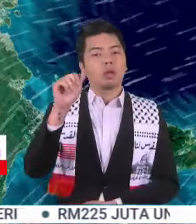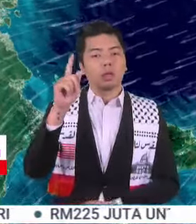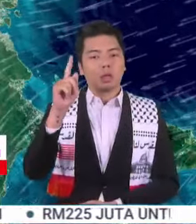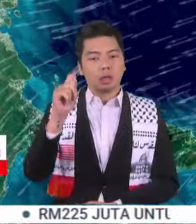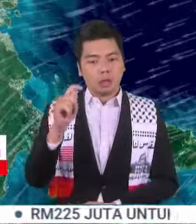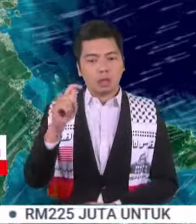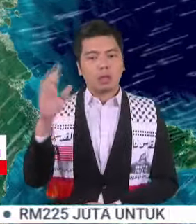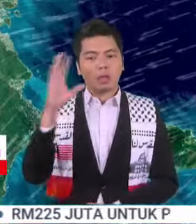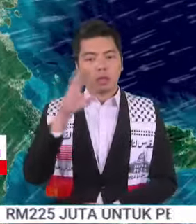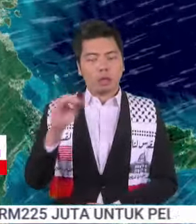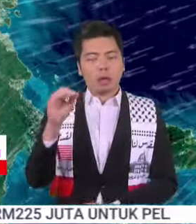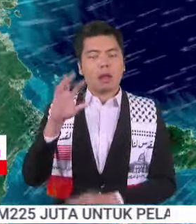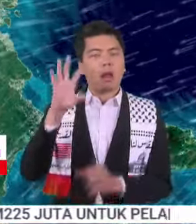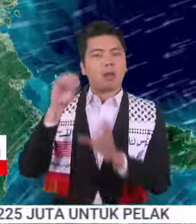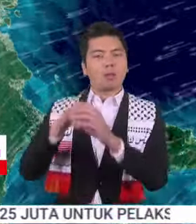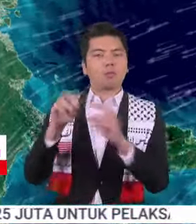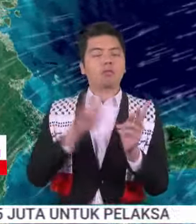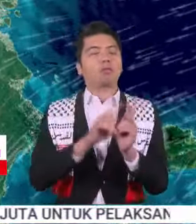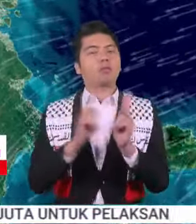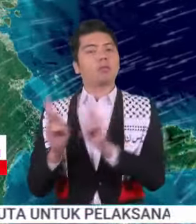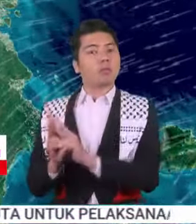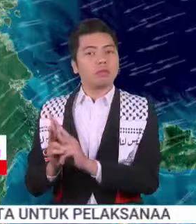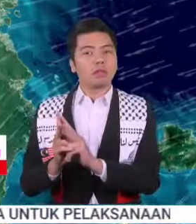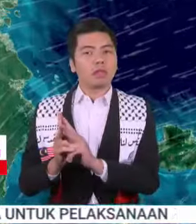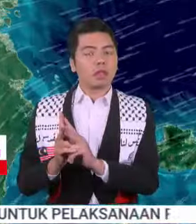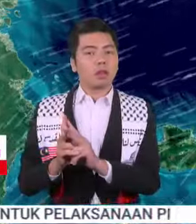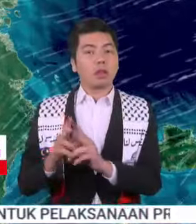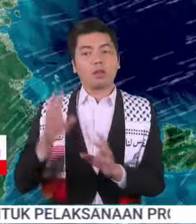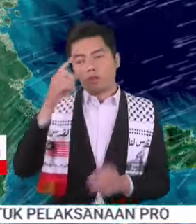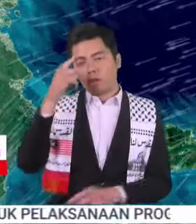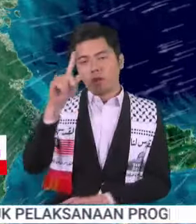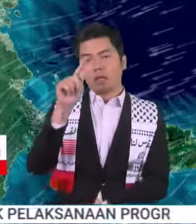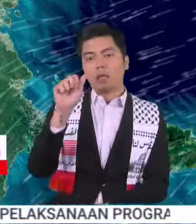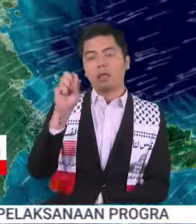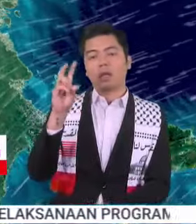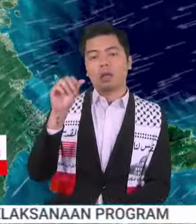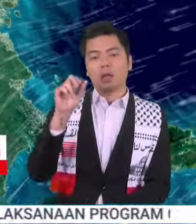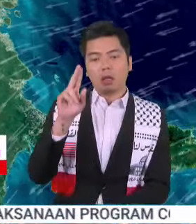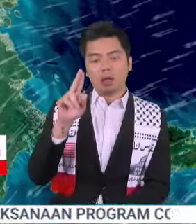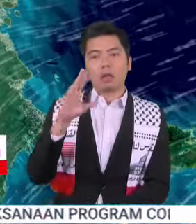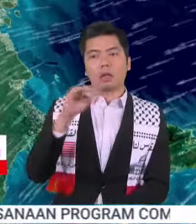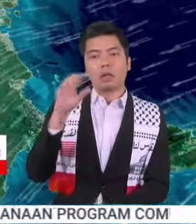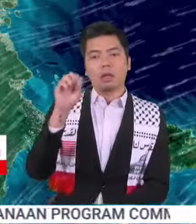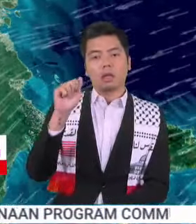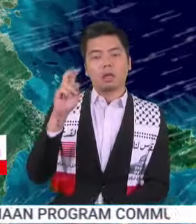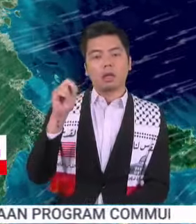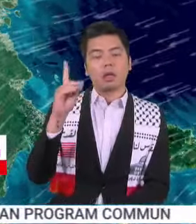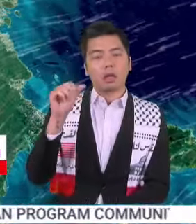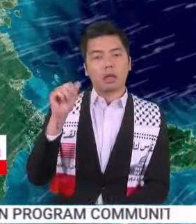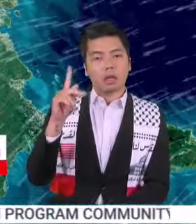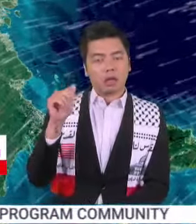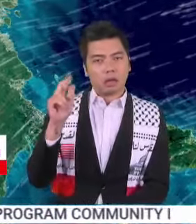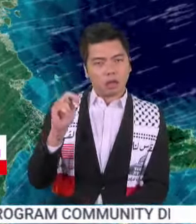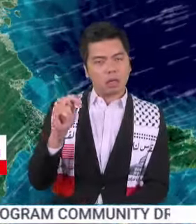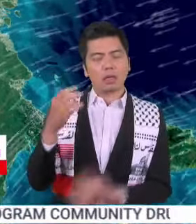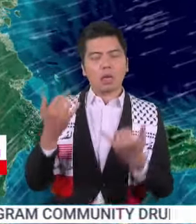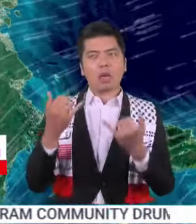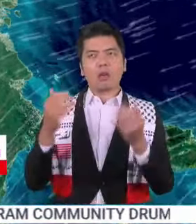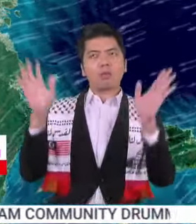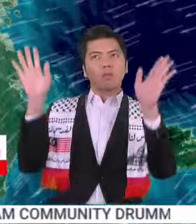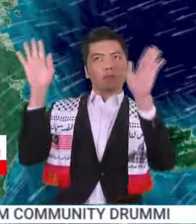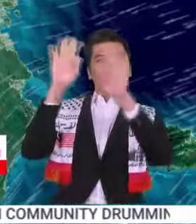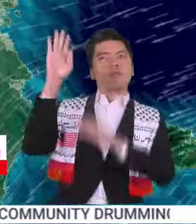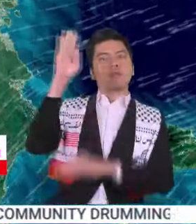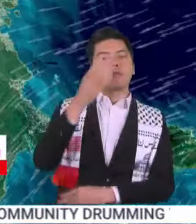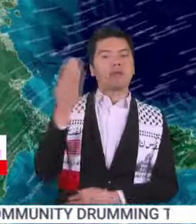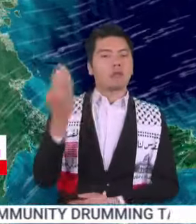di bahagian pedalaman. Di bahagian Tawau dan juga Sandakan bahawa meskini dalam keadaan yang agak mendung disertai dengan sedikit hujan